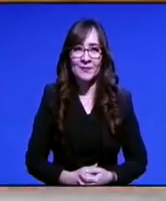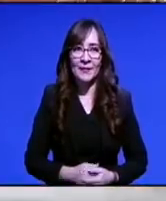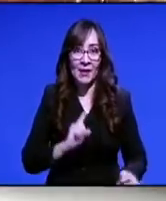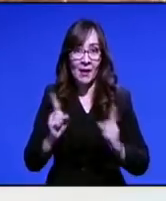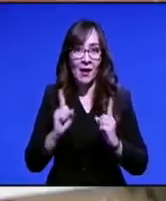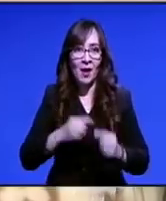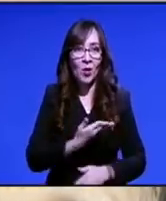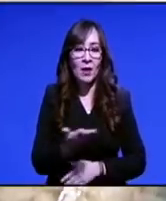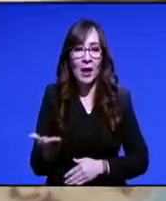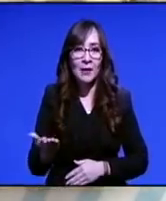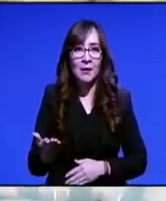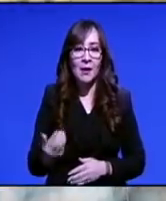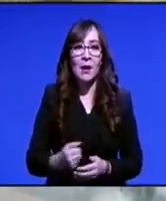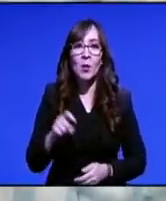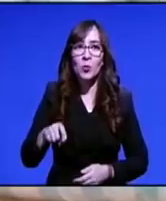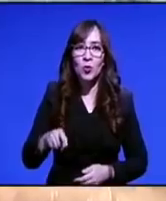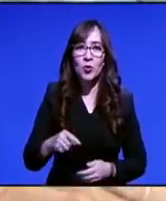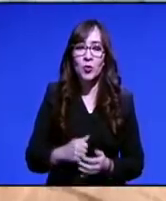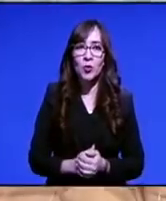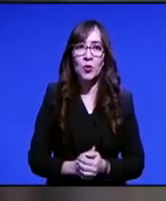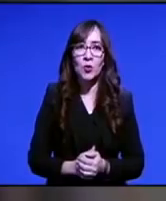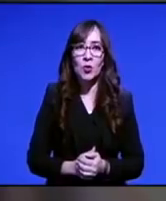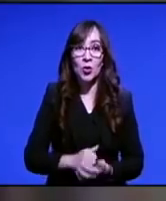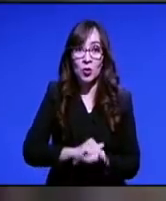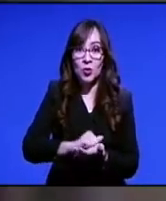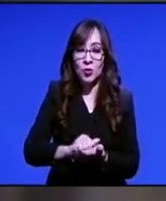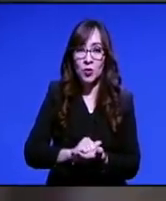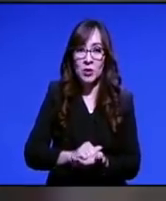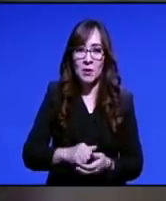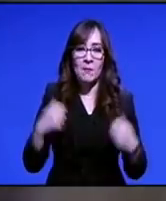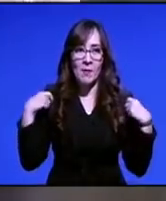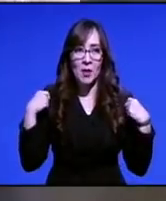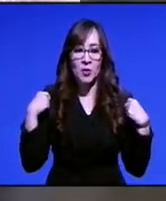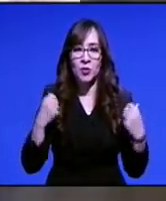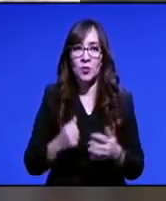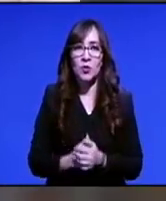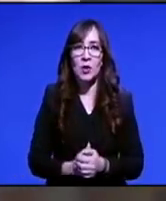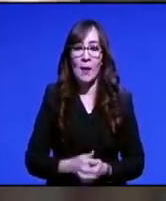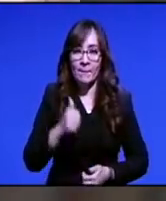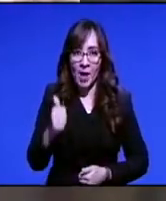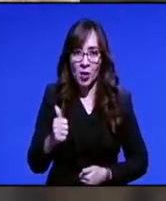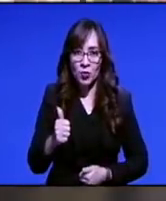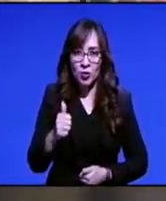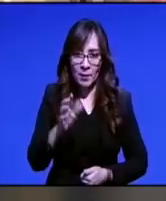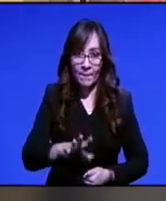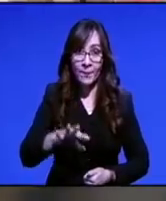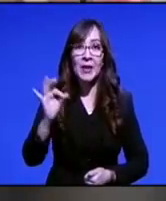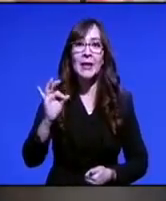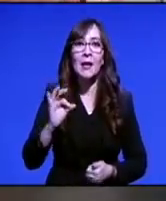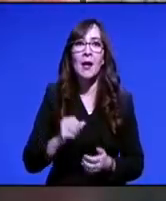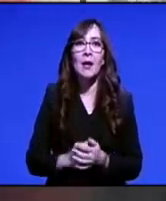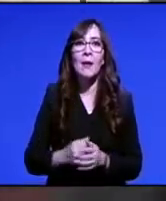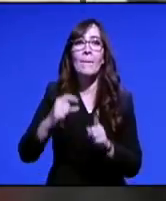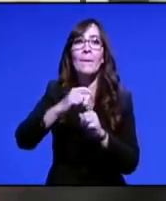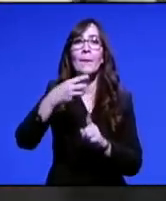Anda membutuhkan jasa cuci baju yang menjamin baju tidak kusut atau luntur, sebaiknya Anda memilih jasa laundry